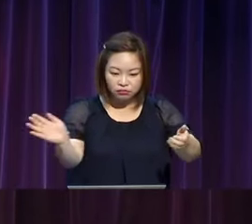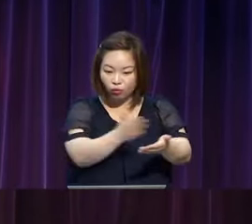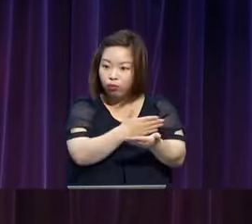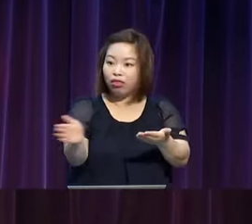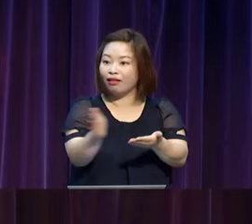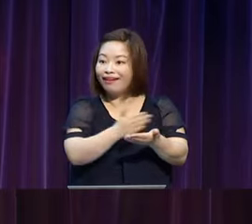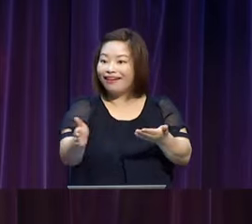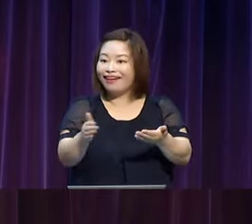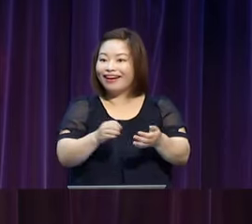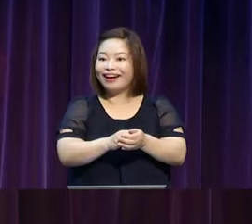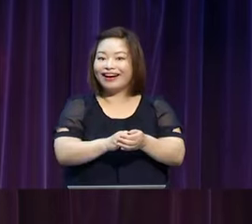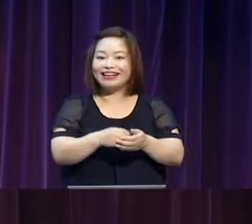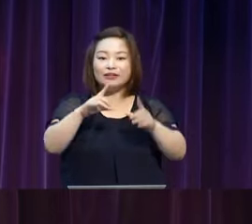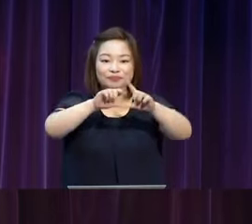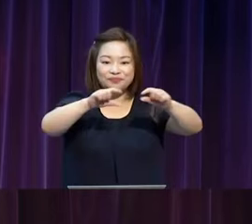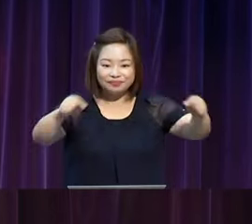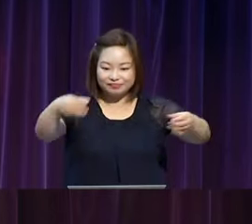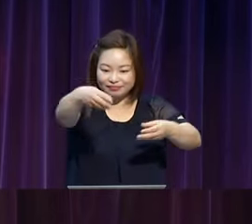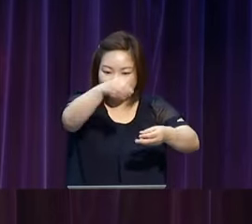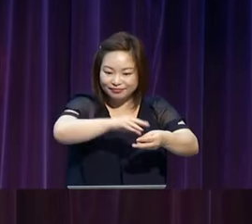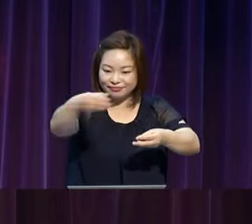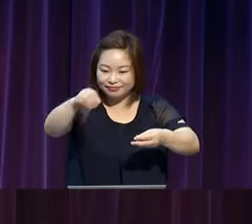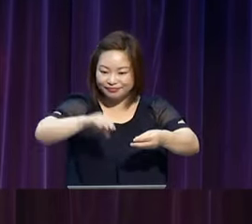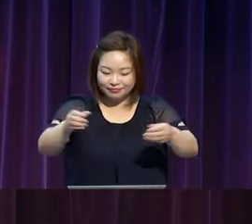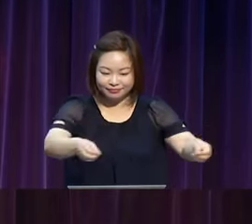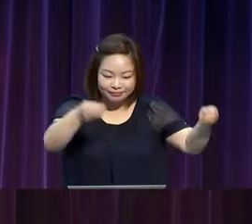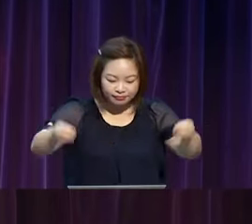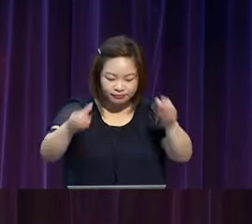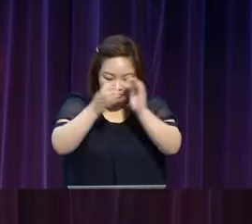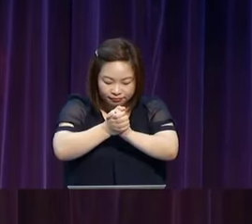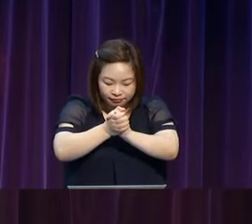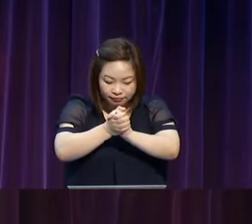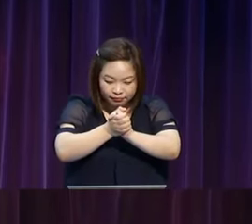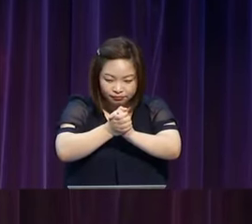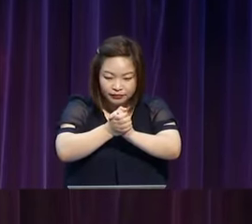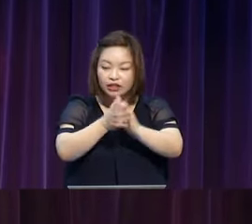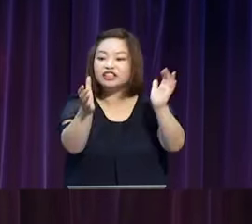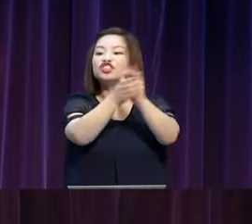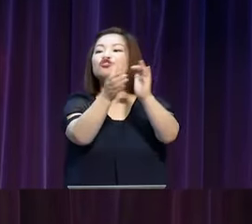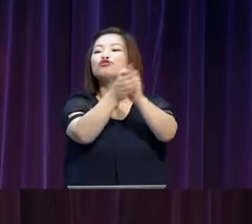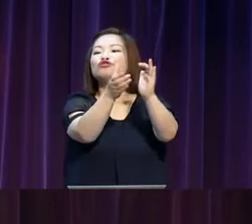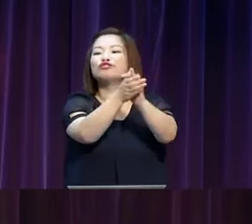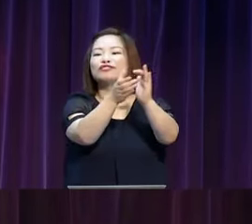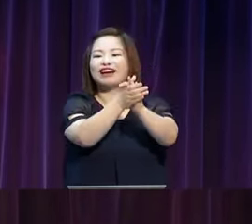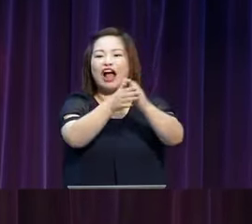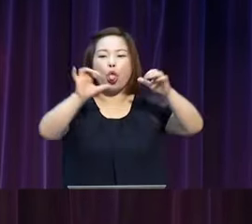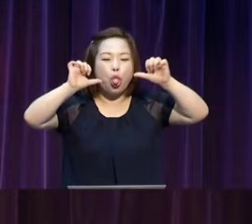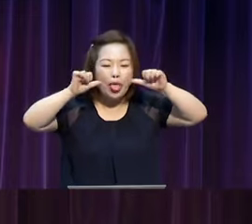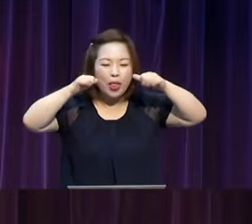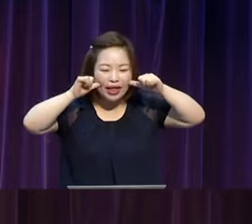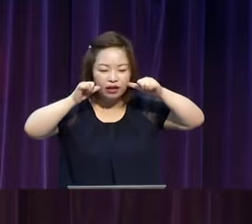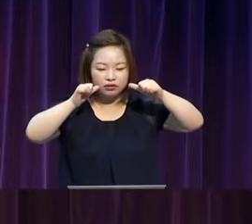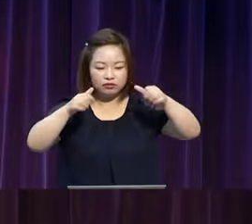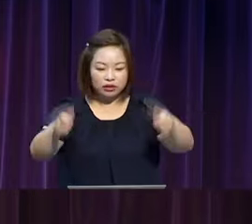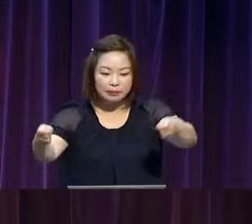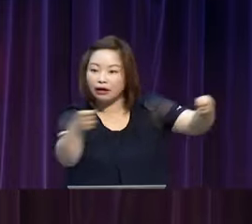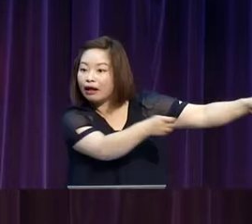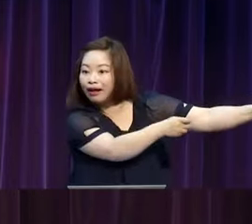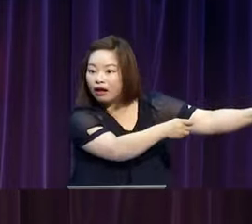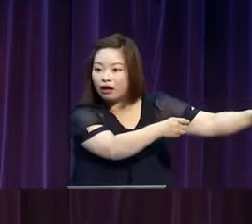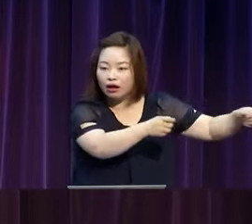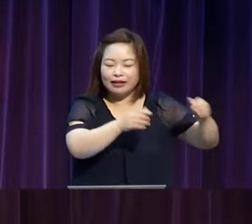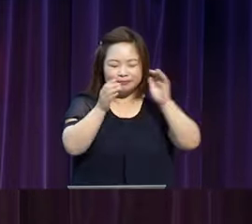제가 기도하는 것을 옆 사람들이 이제 조롱하는 거예요. 예? 예수 믿는다고 놀리는 거죠, 친구들이. 아니,